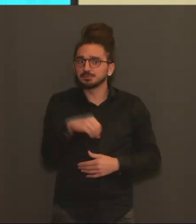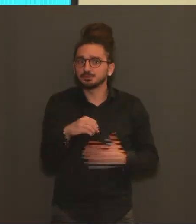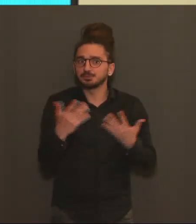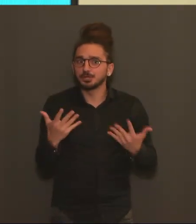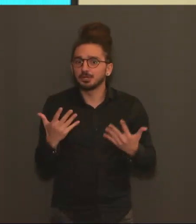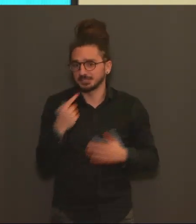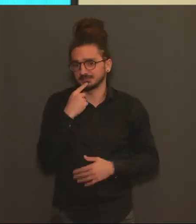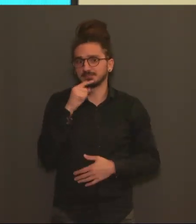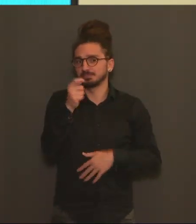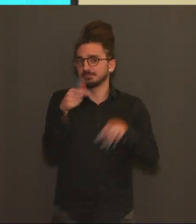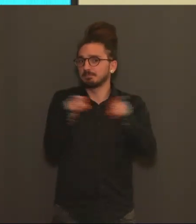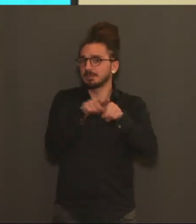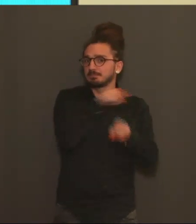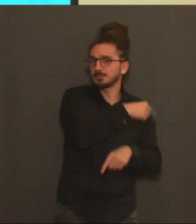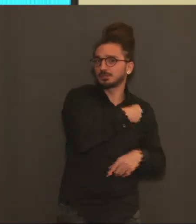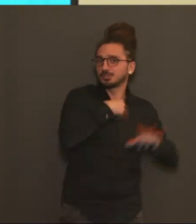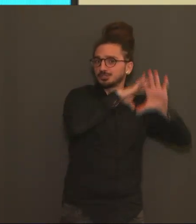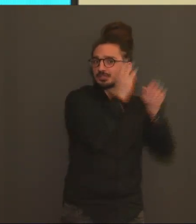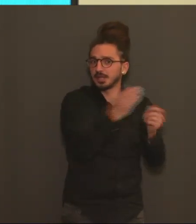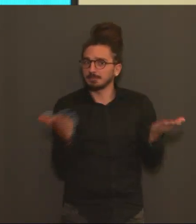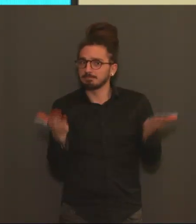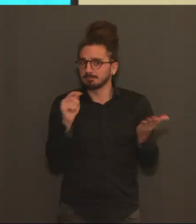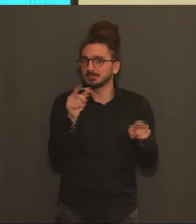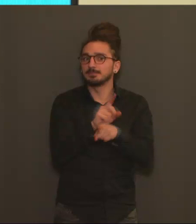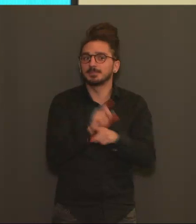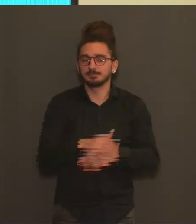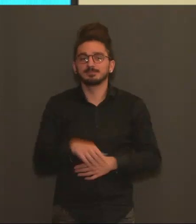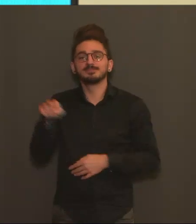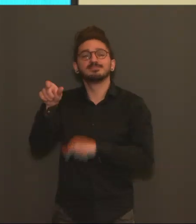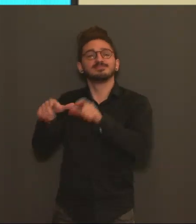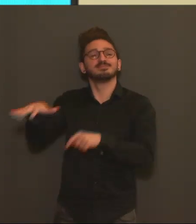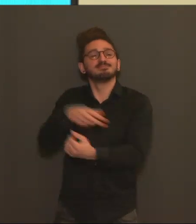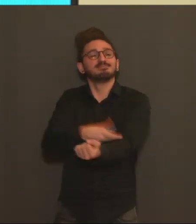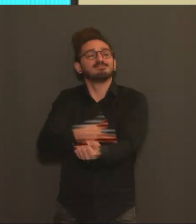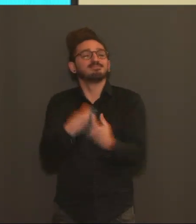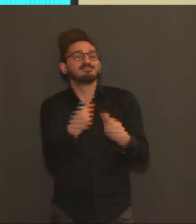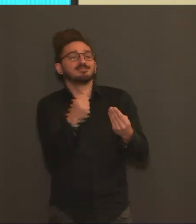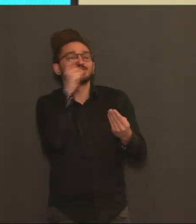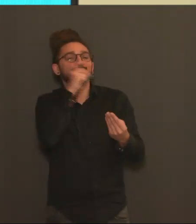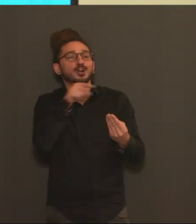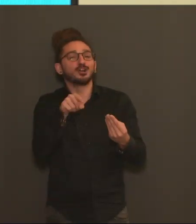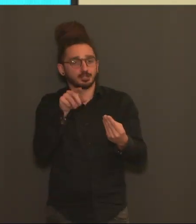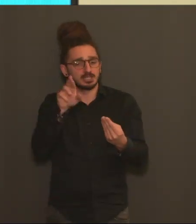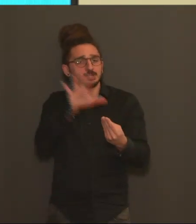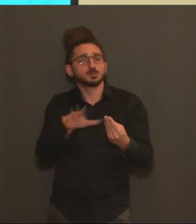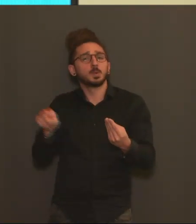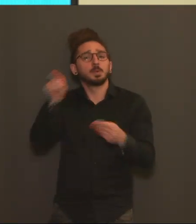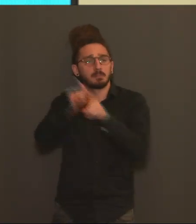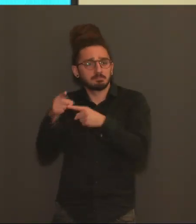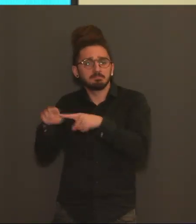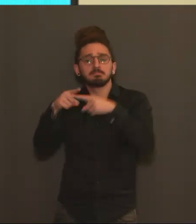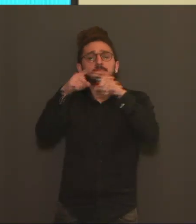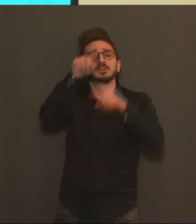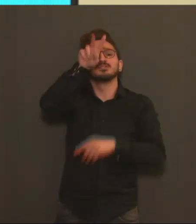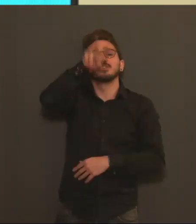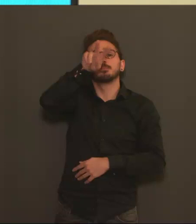même manière une variation régionale, moins de contamination en Flandre, plus de contamination en Wallonie. Ceci